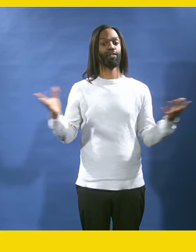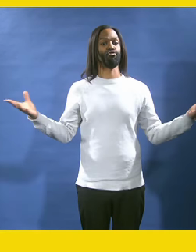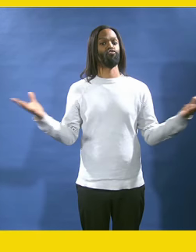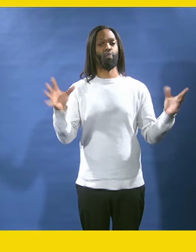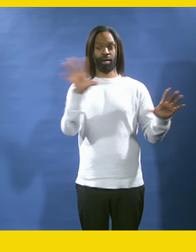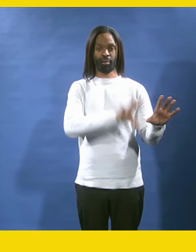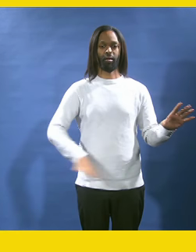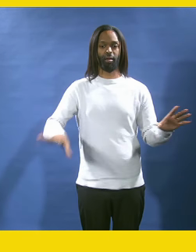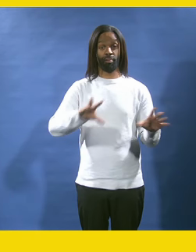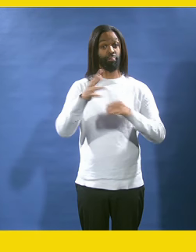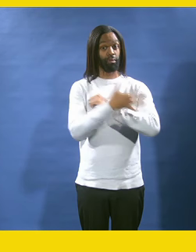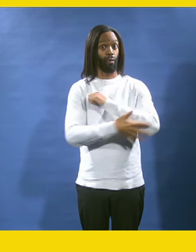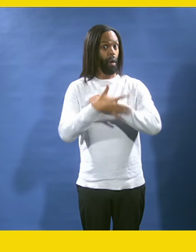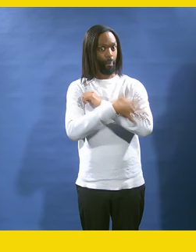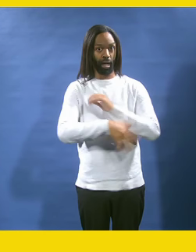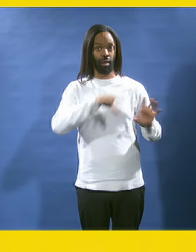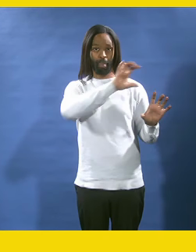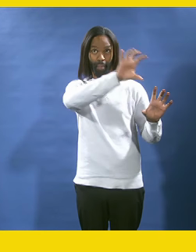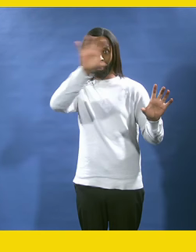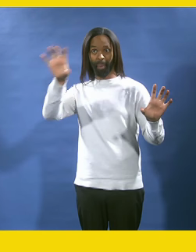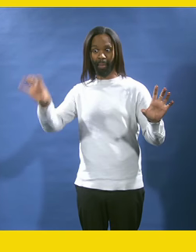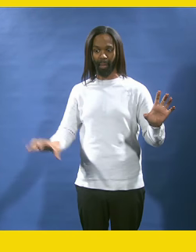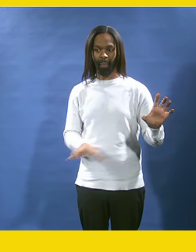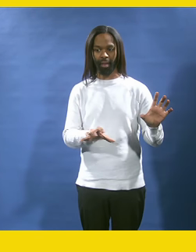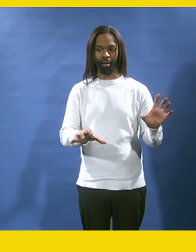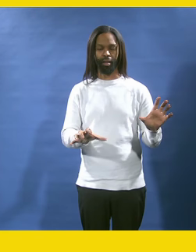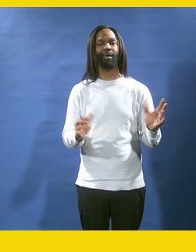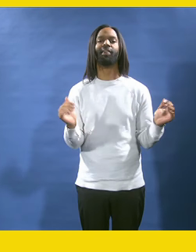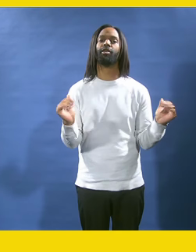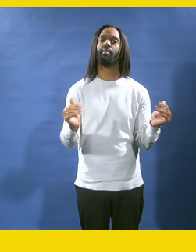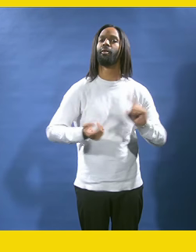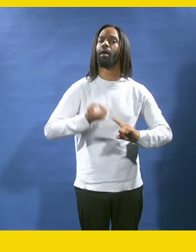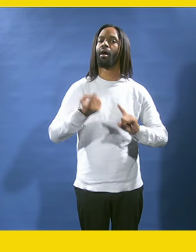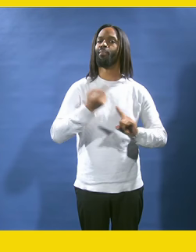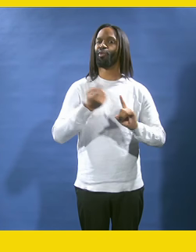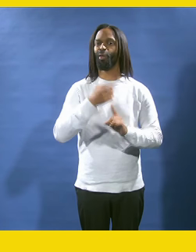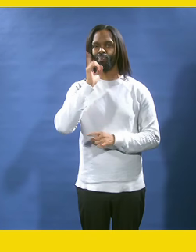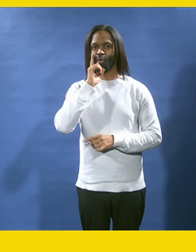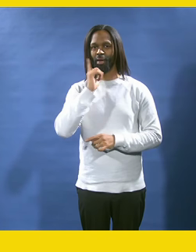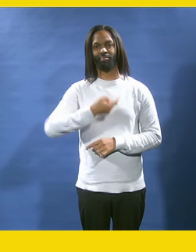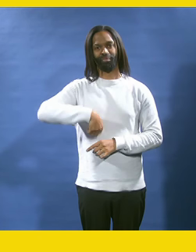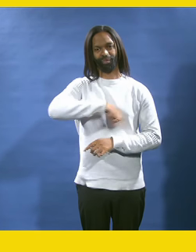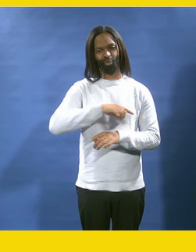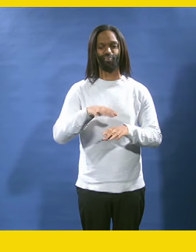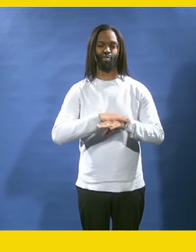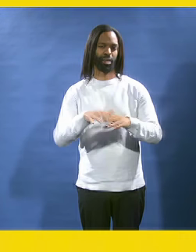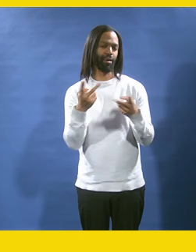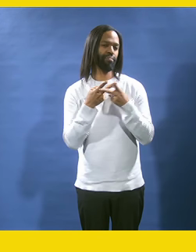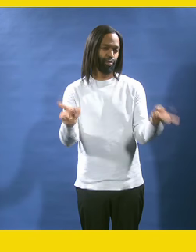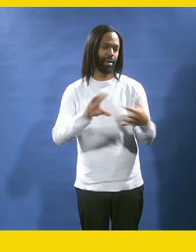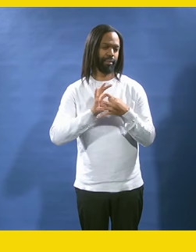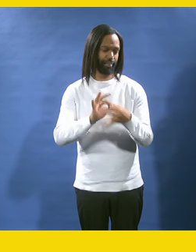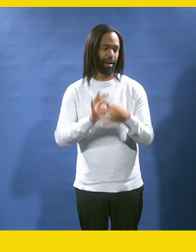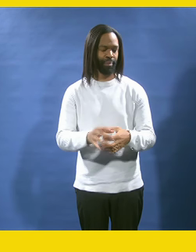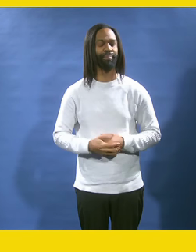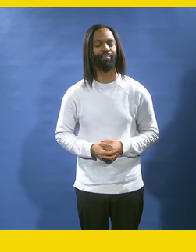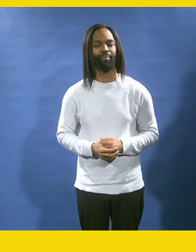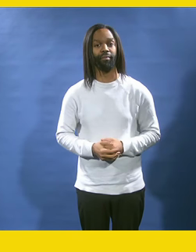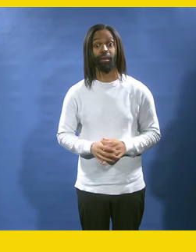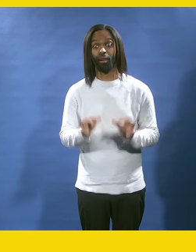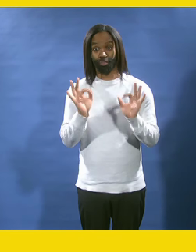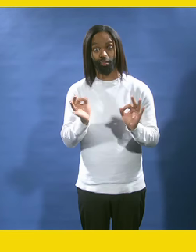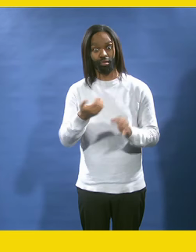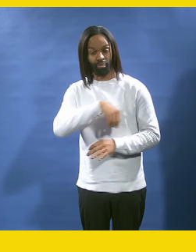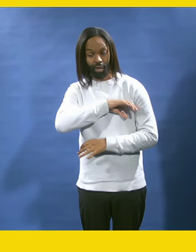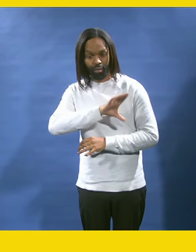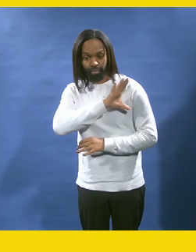profondément rurale, et ce n'est pas neutre en matière de nos politiques publiques. En effet, cette caractéristique influe sur